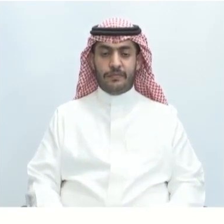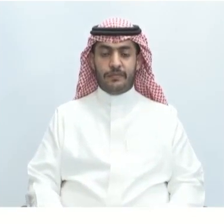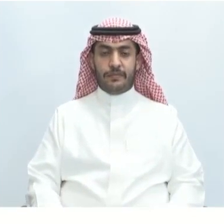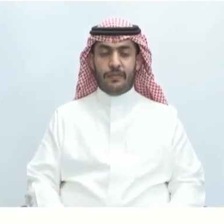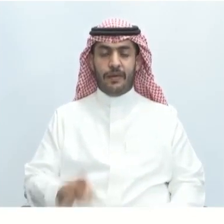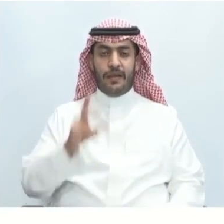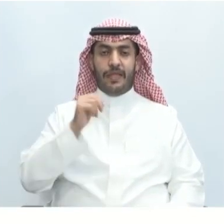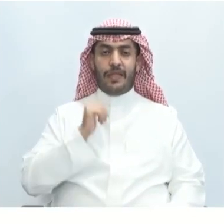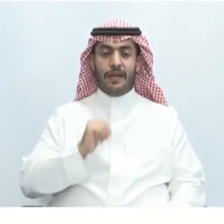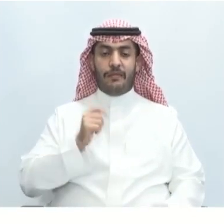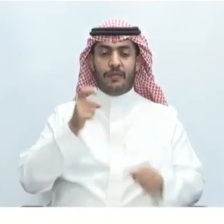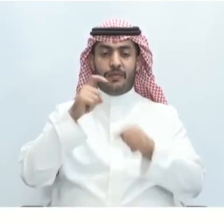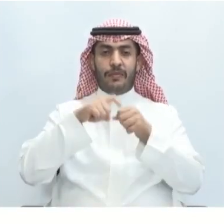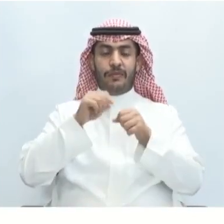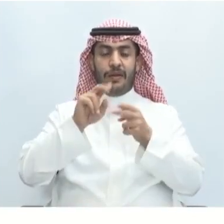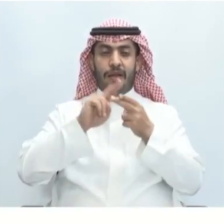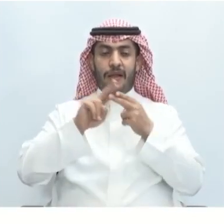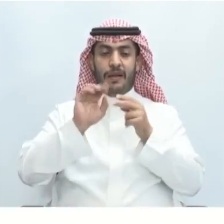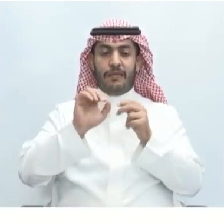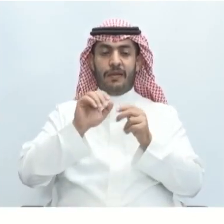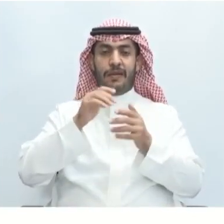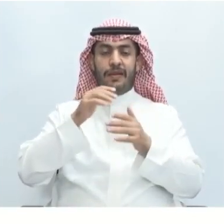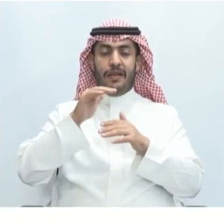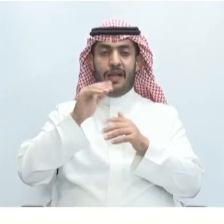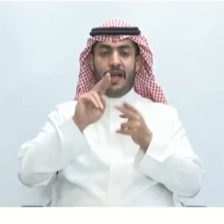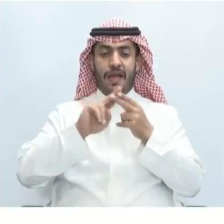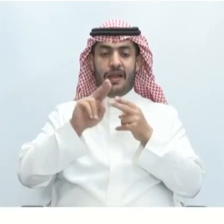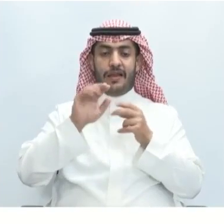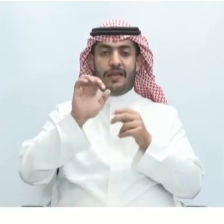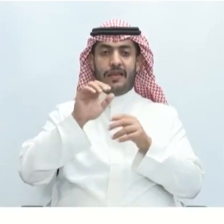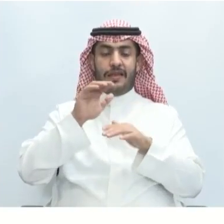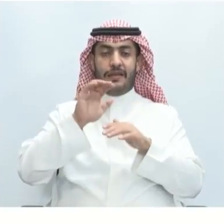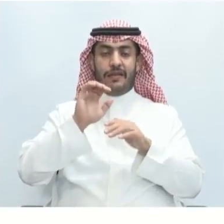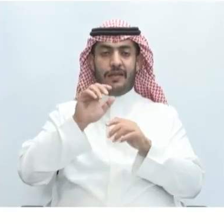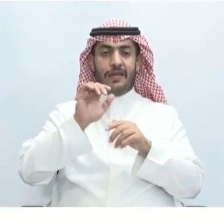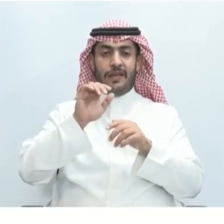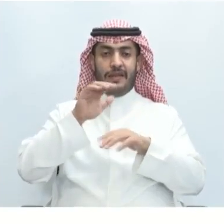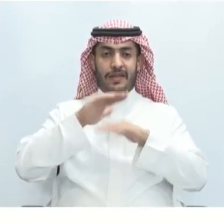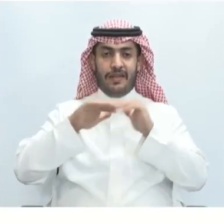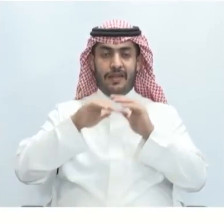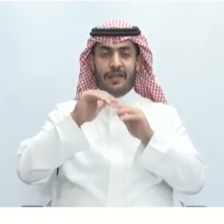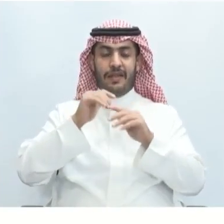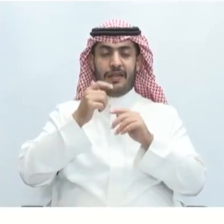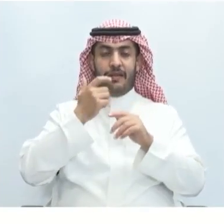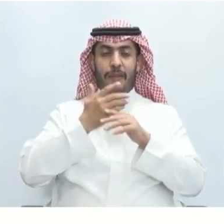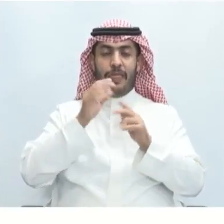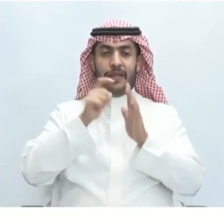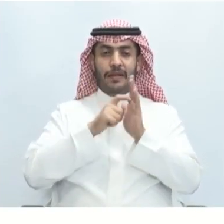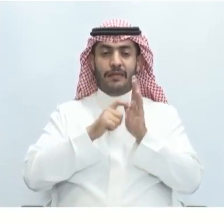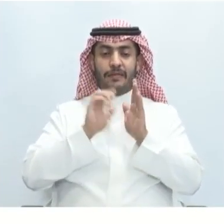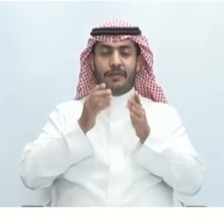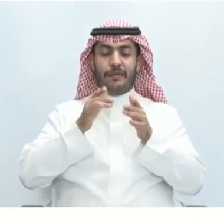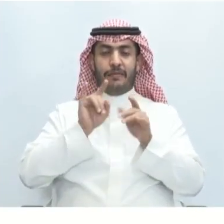بامكانك عزيزي الطالب الوصول الى حل يدوي نحن ذكرنا نحاول ان نصل الى حل يدوي من خلال تنظيم